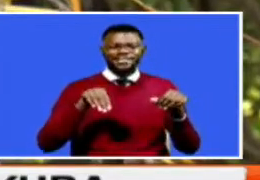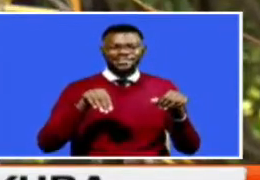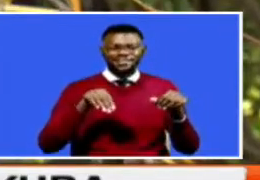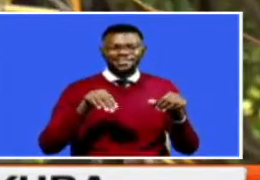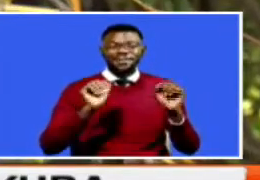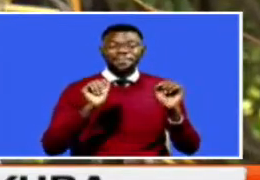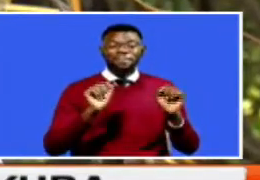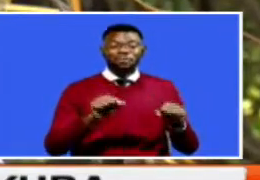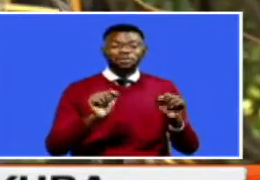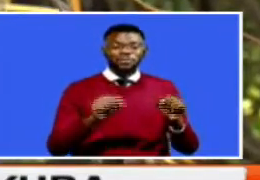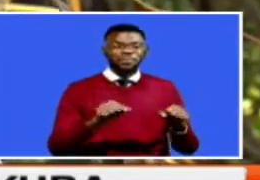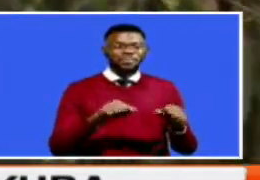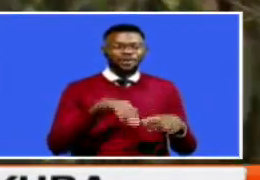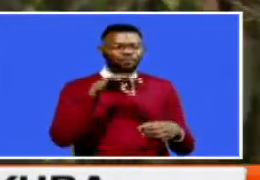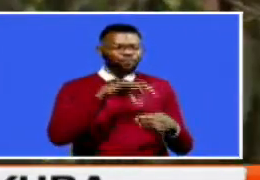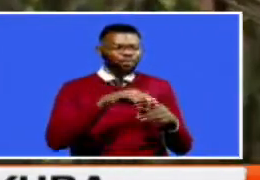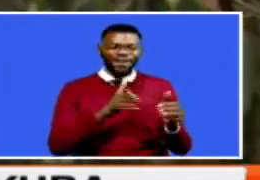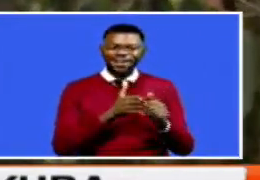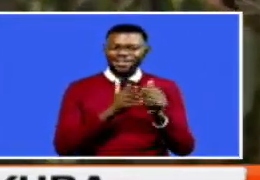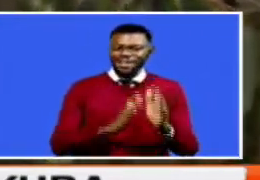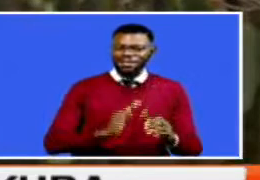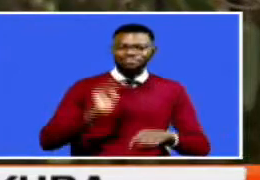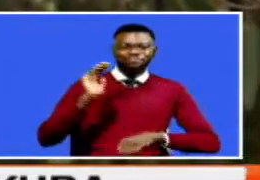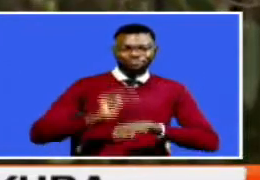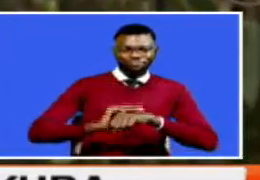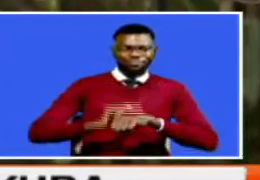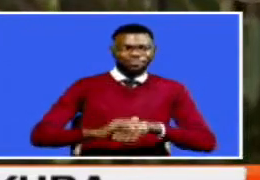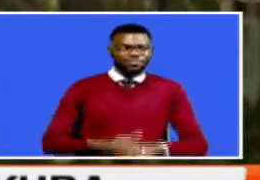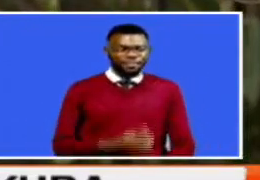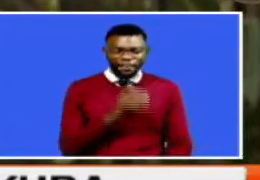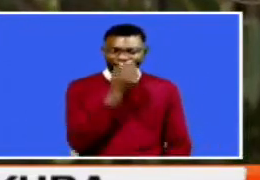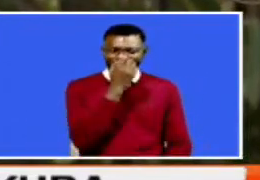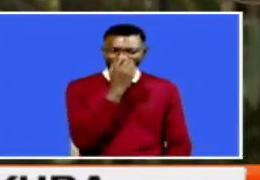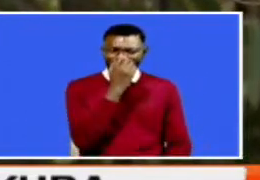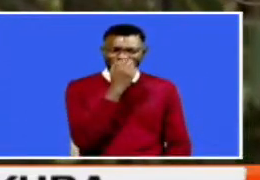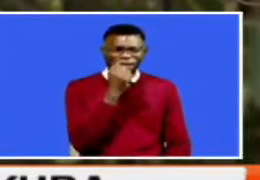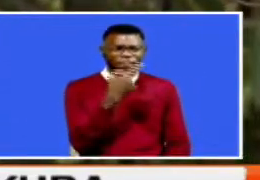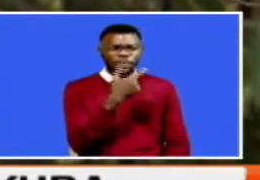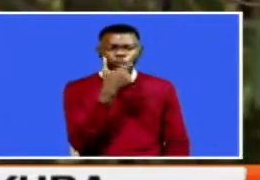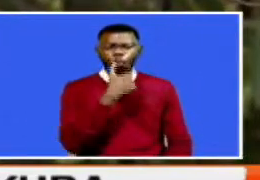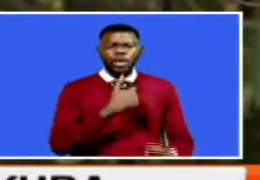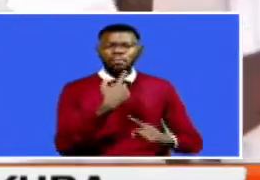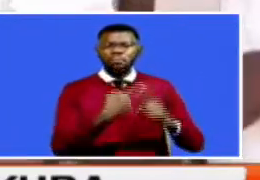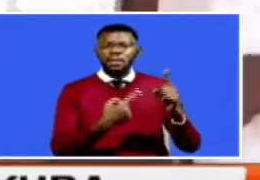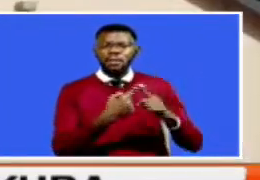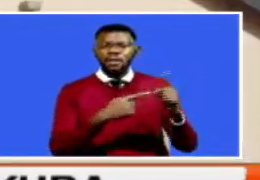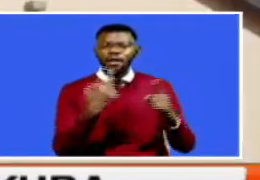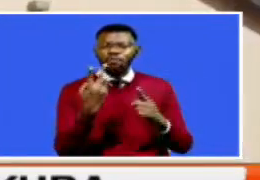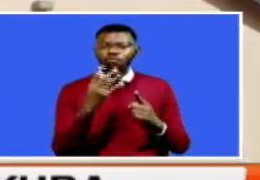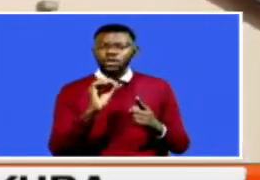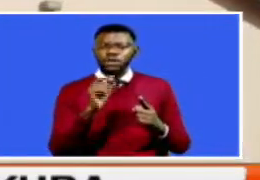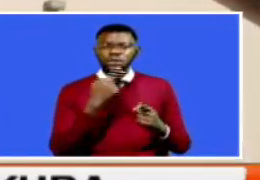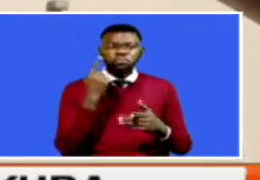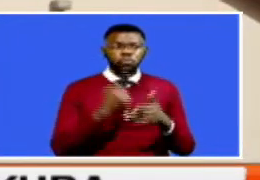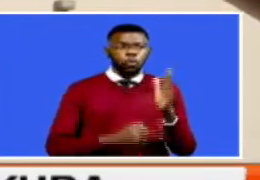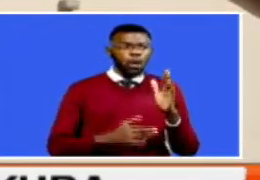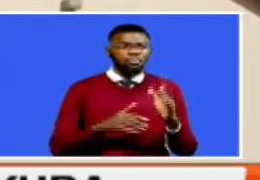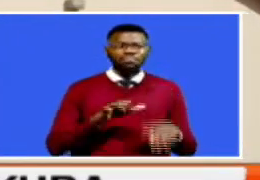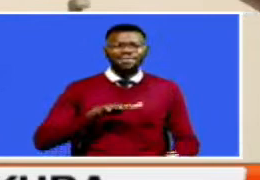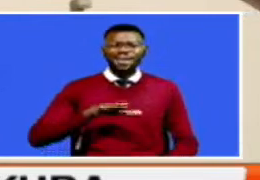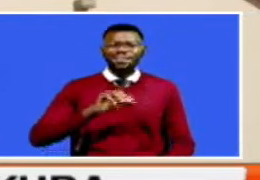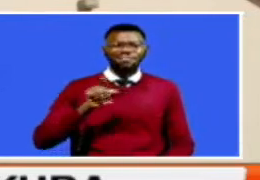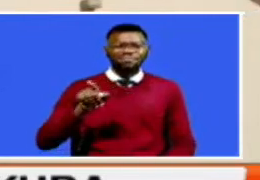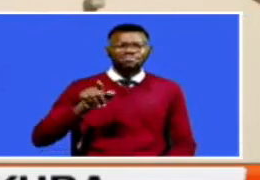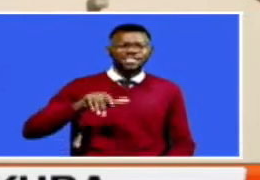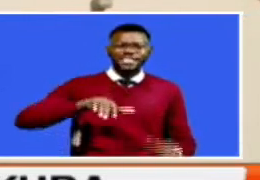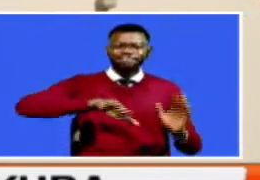tutaweka viongozi ambao wako na maana kwa kiti. Kura mwenye umri wa miaka 40 analamikia kile anasema ni kutengwa kwa eneo hilo